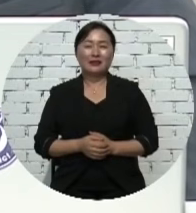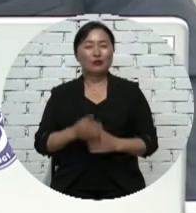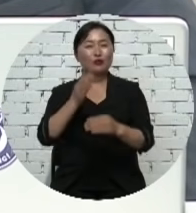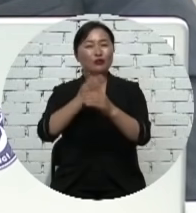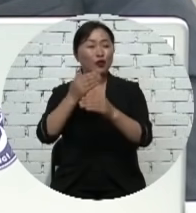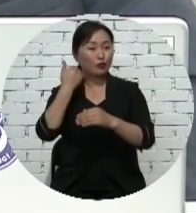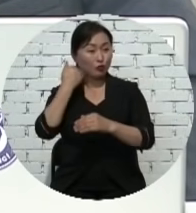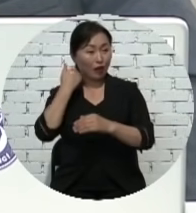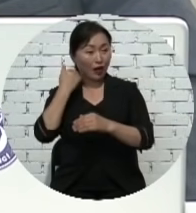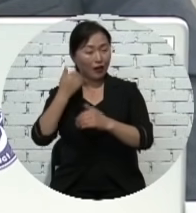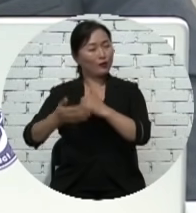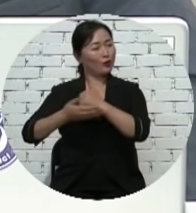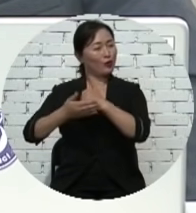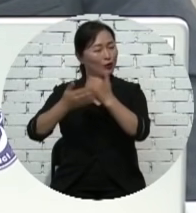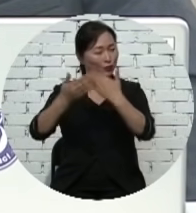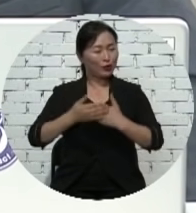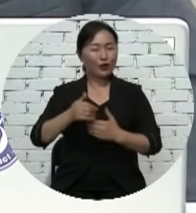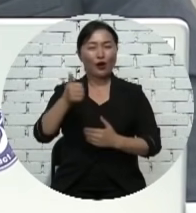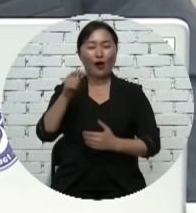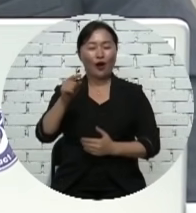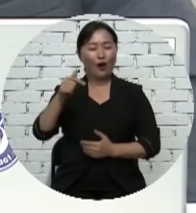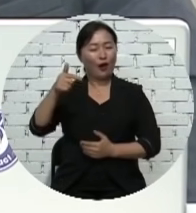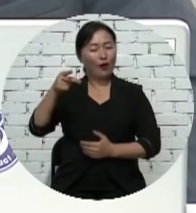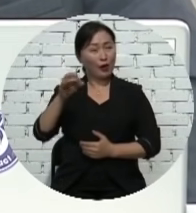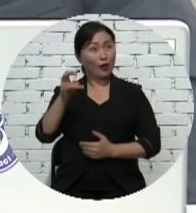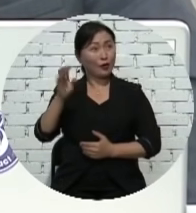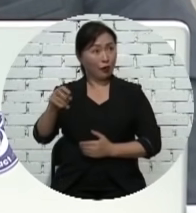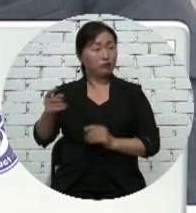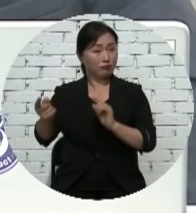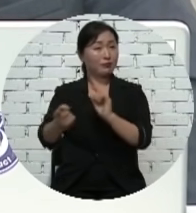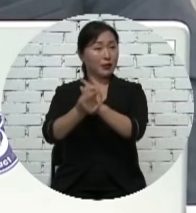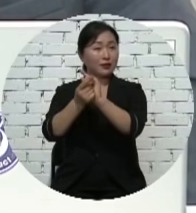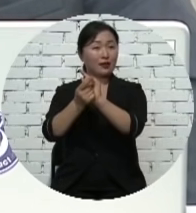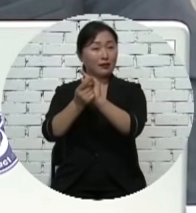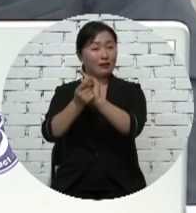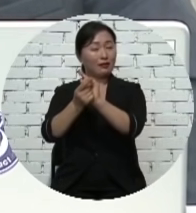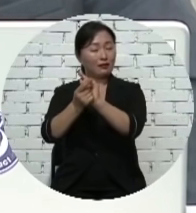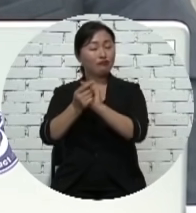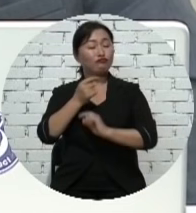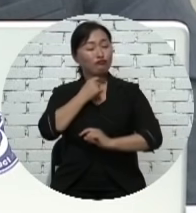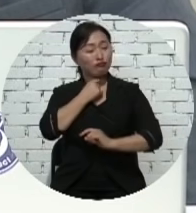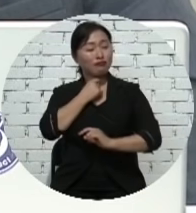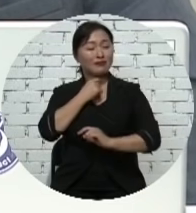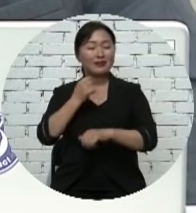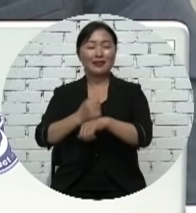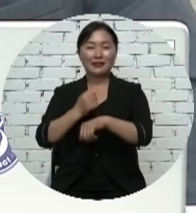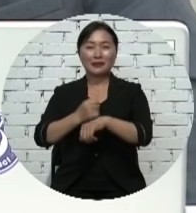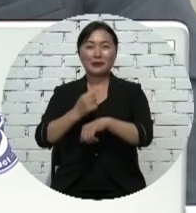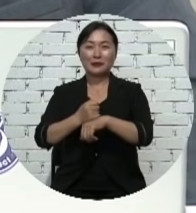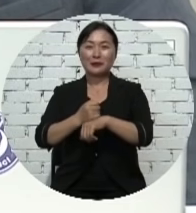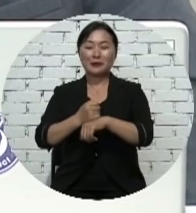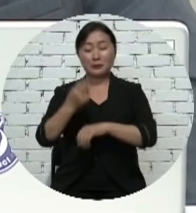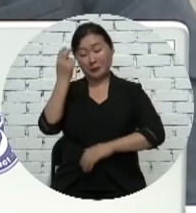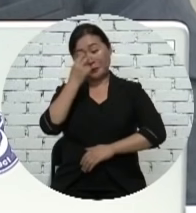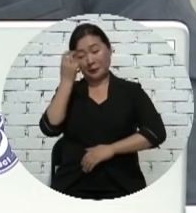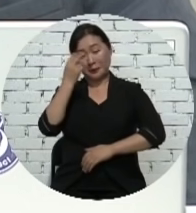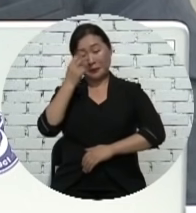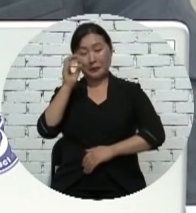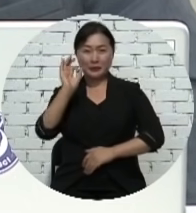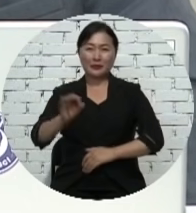중간에 누가 있었어요. 그 허경영 씨 측에서도 만날 용의가 있는 것 같다고 그래서 조금 이렇게 검토를